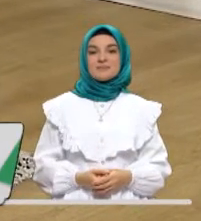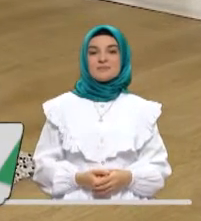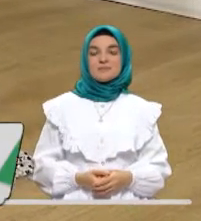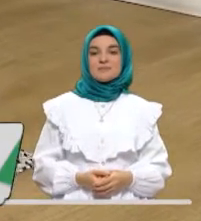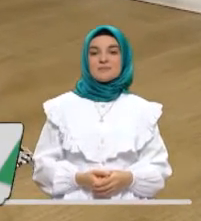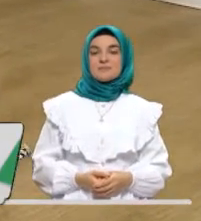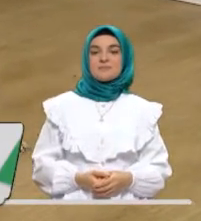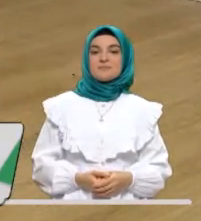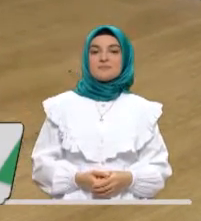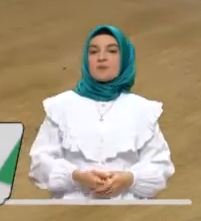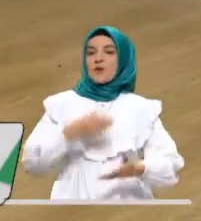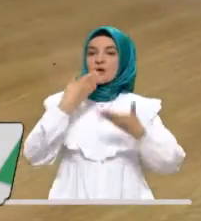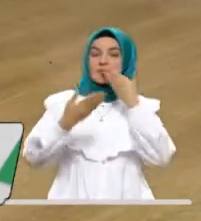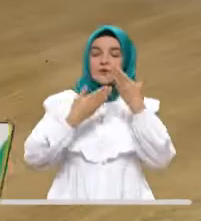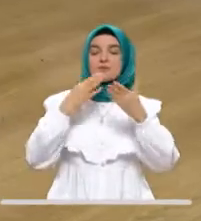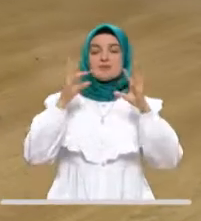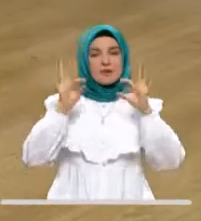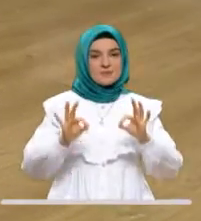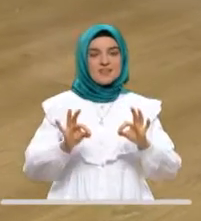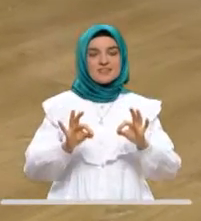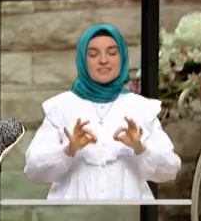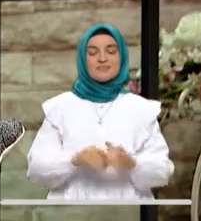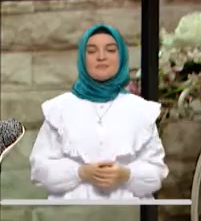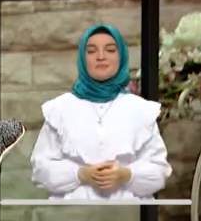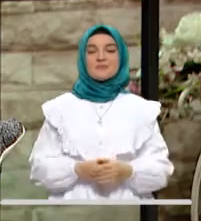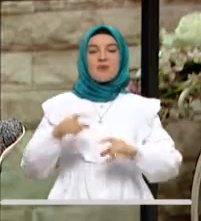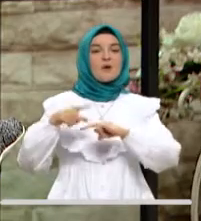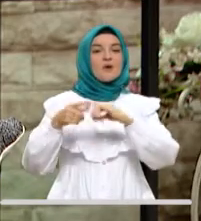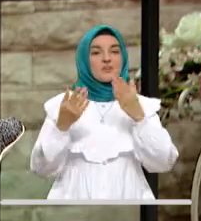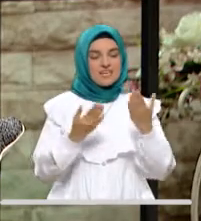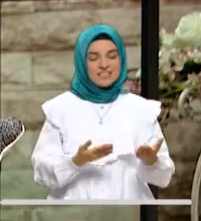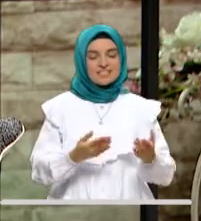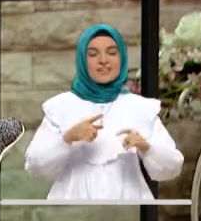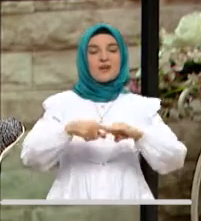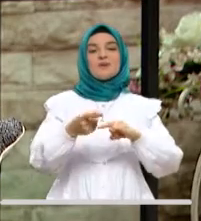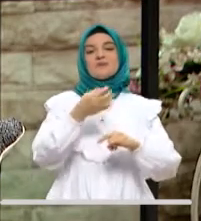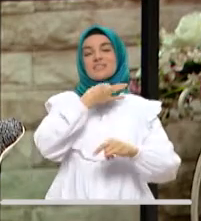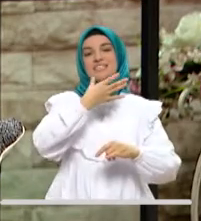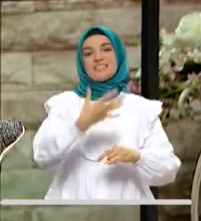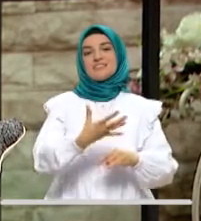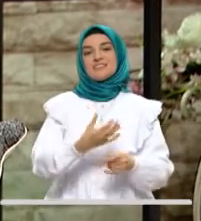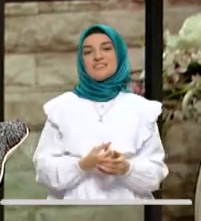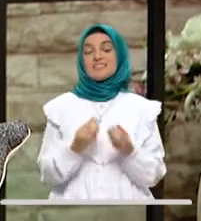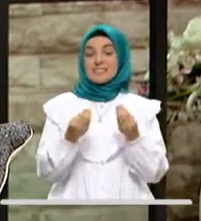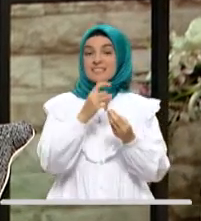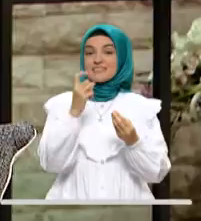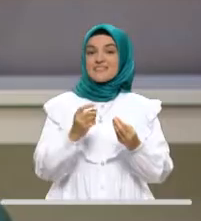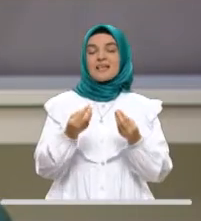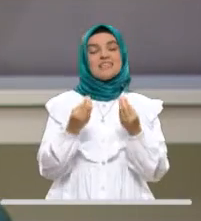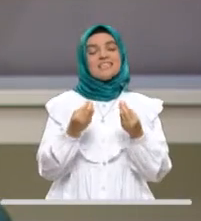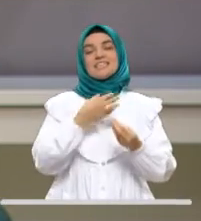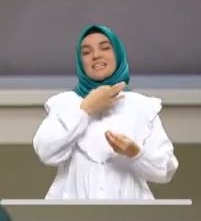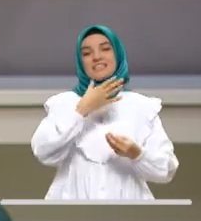ve hemen sohbetimize geçmek üzere konuğumuza hoş geldiniz diyorum. Hoş bulduk, teşekkür ederim. Nasılsınız Kudret Hanımcığım? Çok iyiyim Allah'a şükür, siz de iyisiniz.